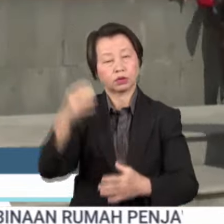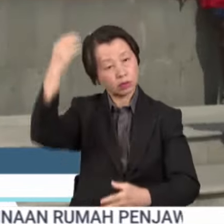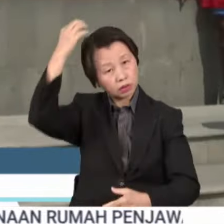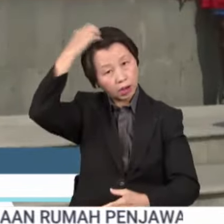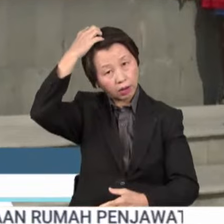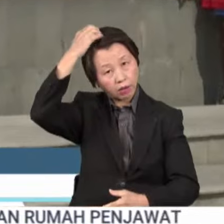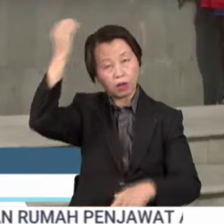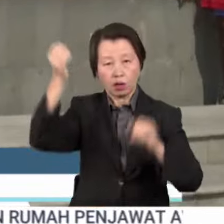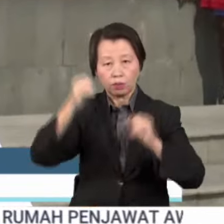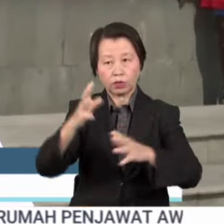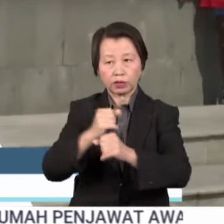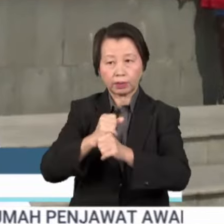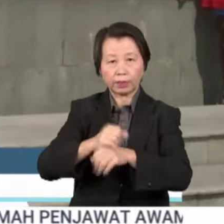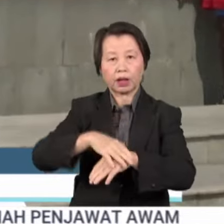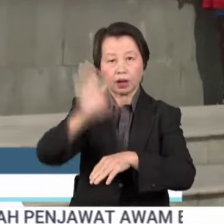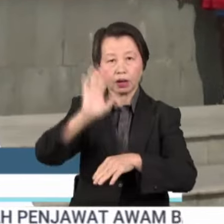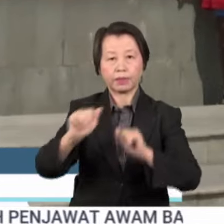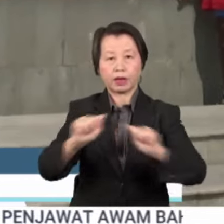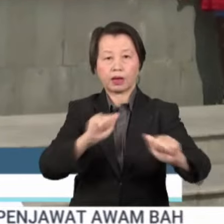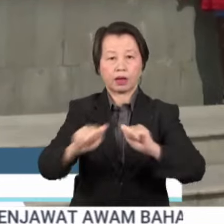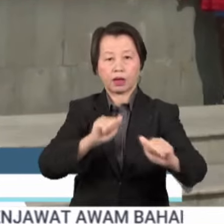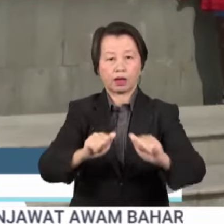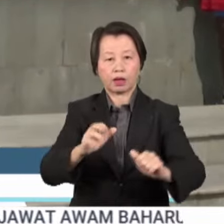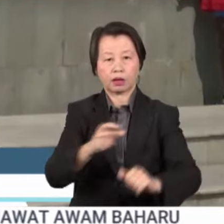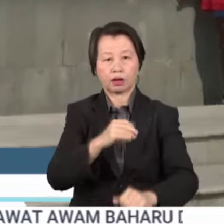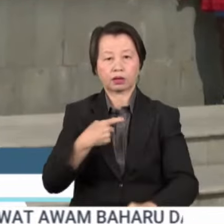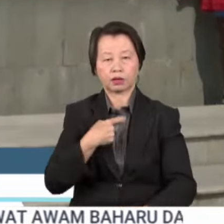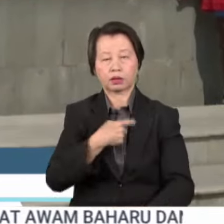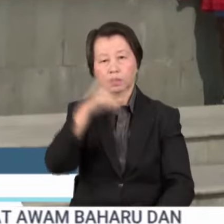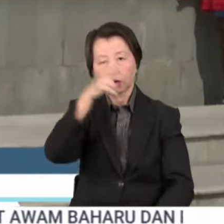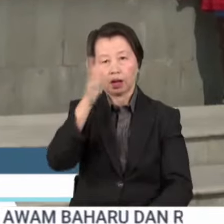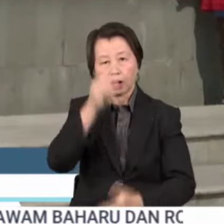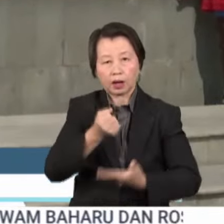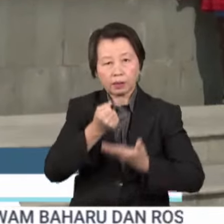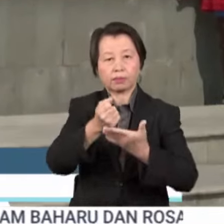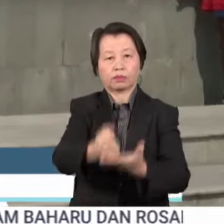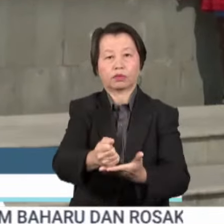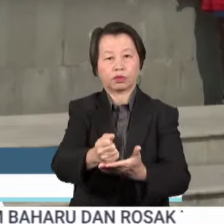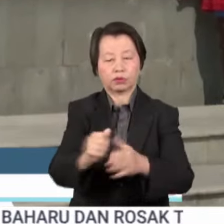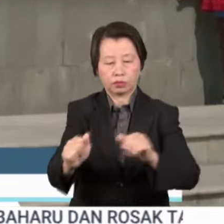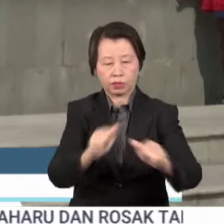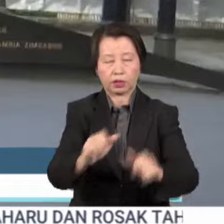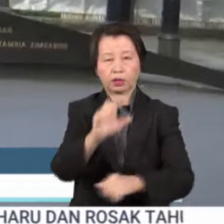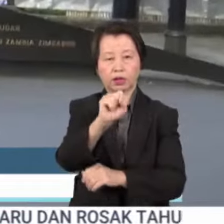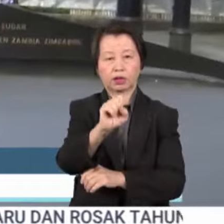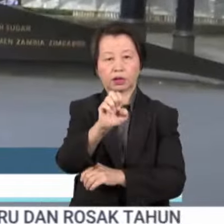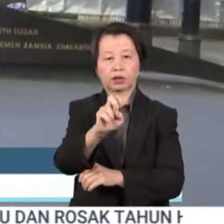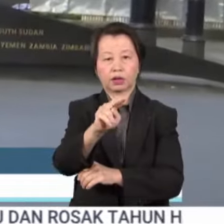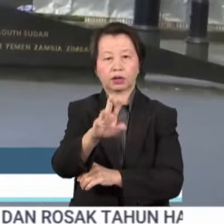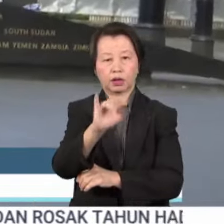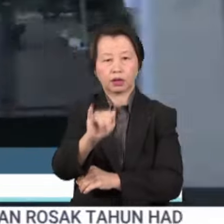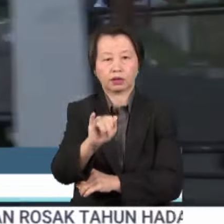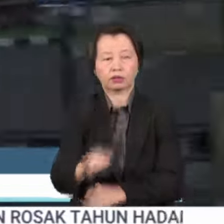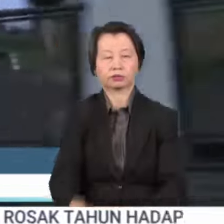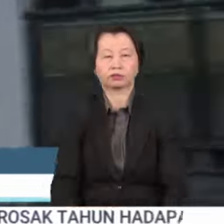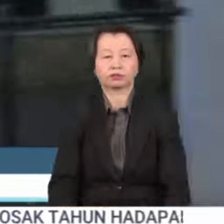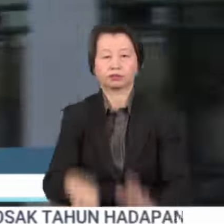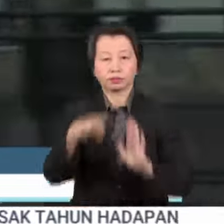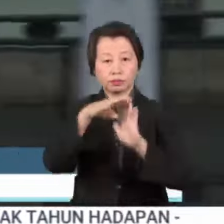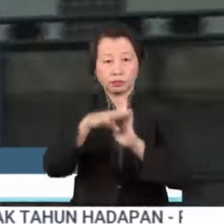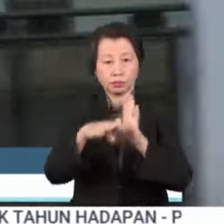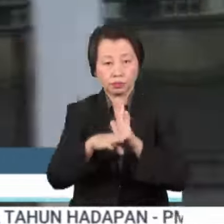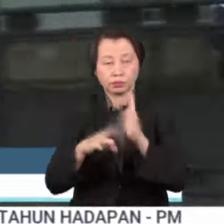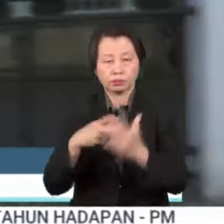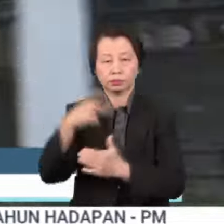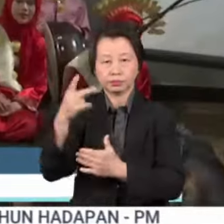dapat lebih aktif dan kita pihak kerajaan akan membantu kepada penggiat-penggiat seni. Antara intipati program